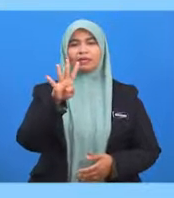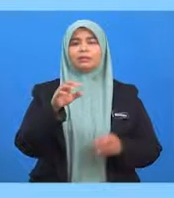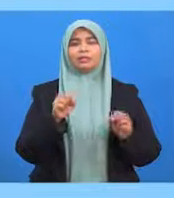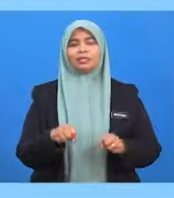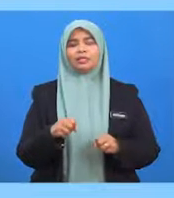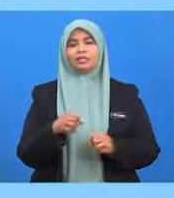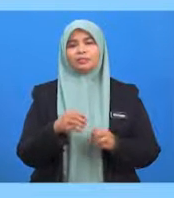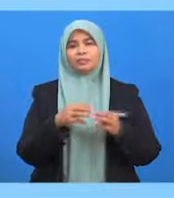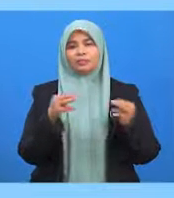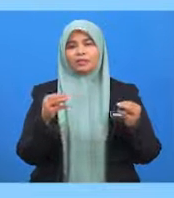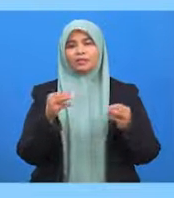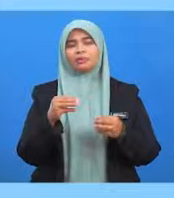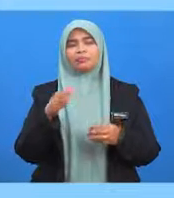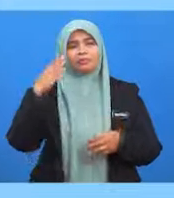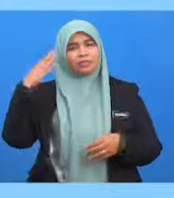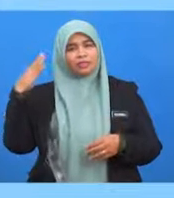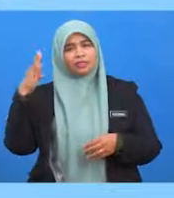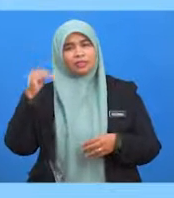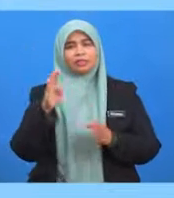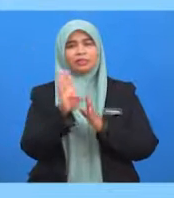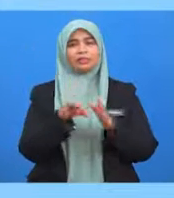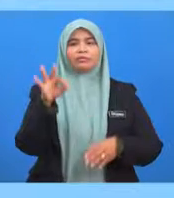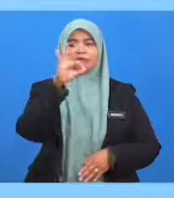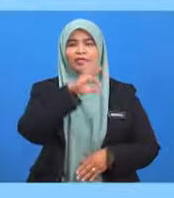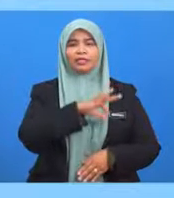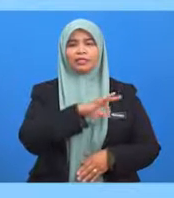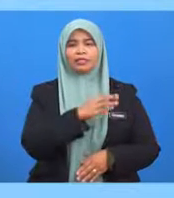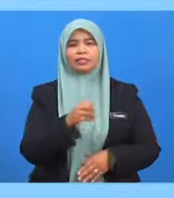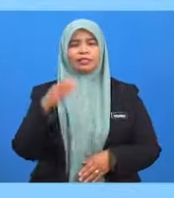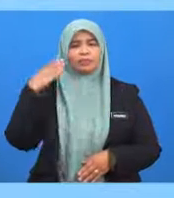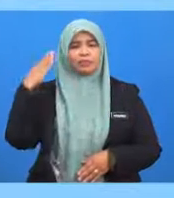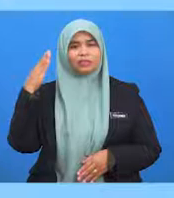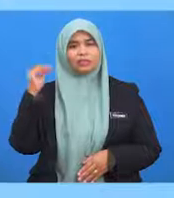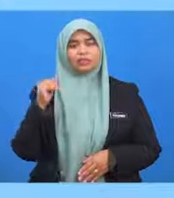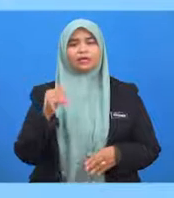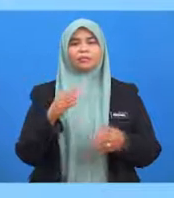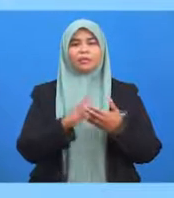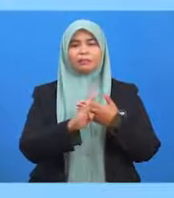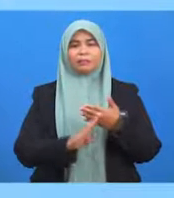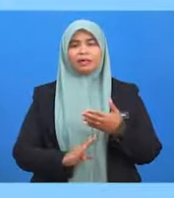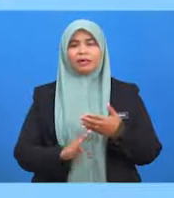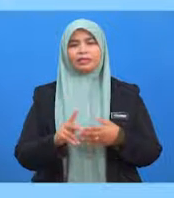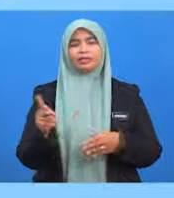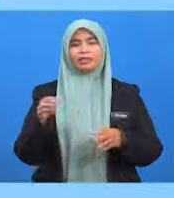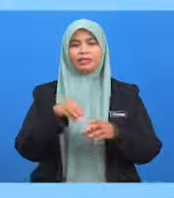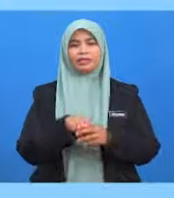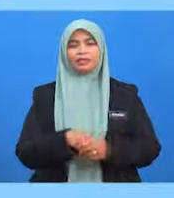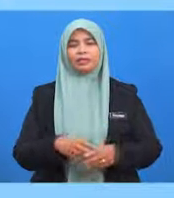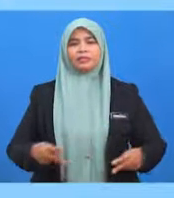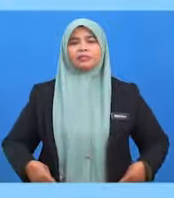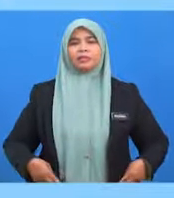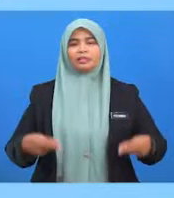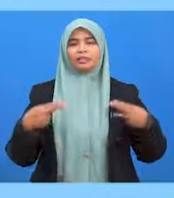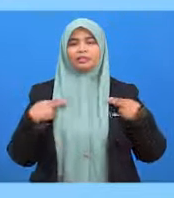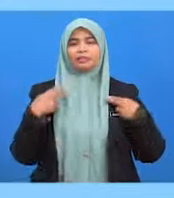boleh memerihalkan bunyi yang berfaedah dan bunyi yang memudaratkan dalam